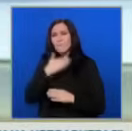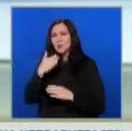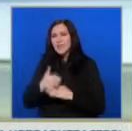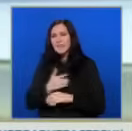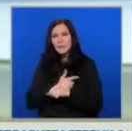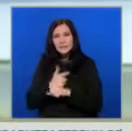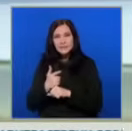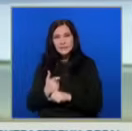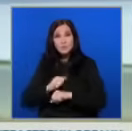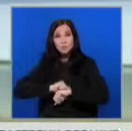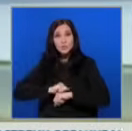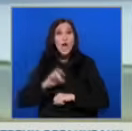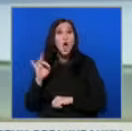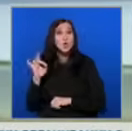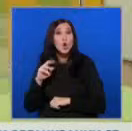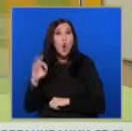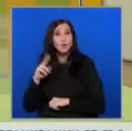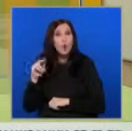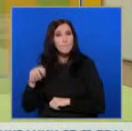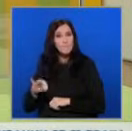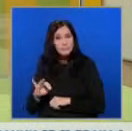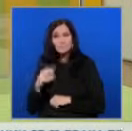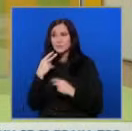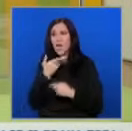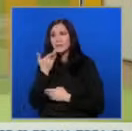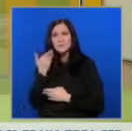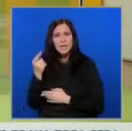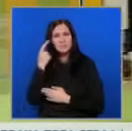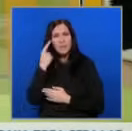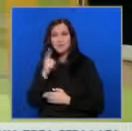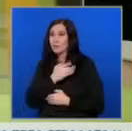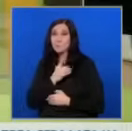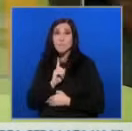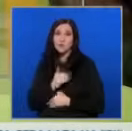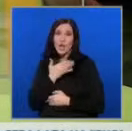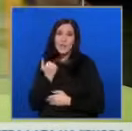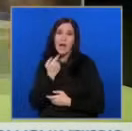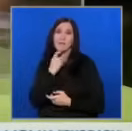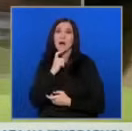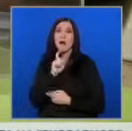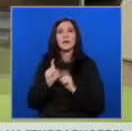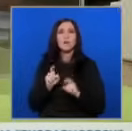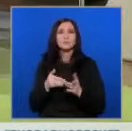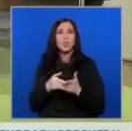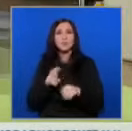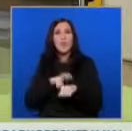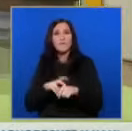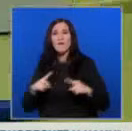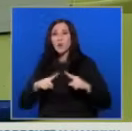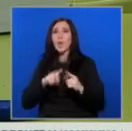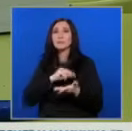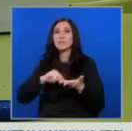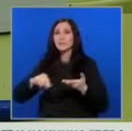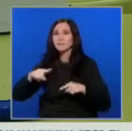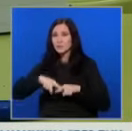от община Родопи се изказа мнение, че референдум може и да няма, защото се обжалва във Върховен административен съд.